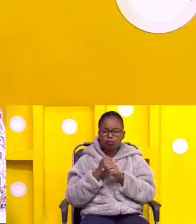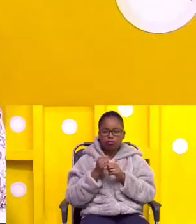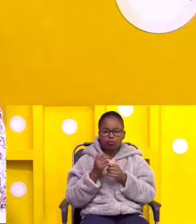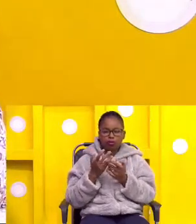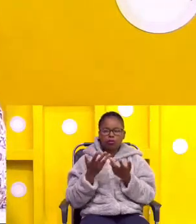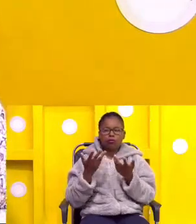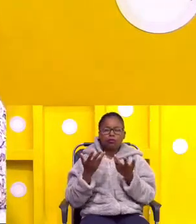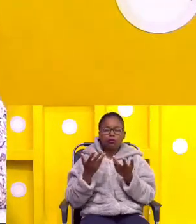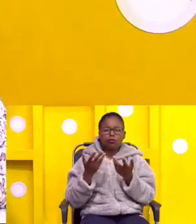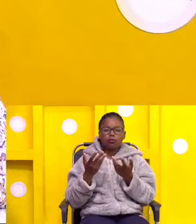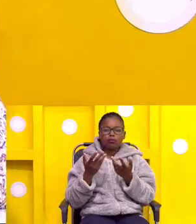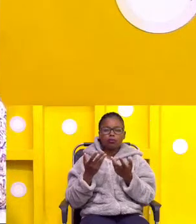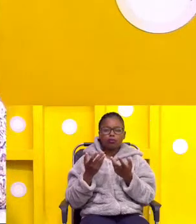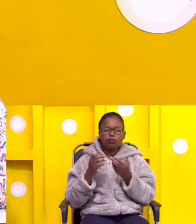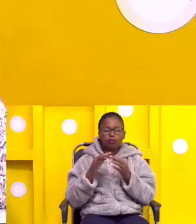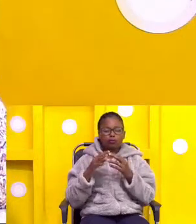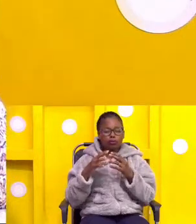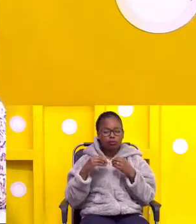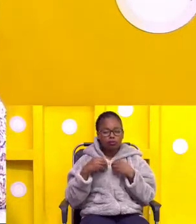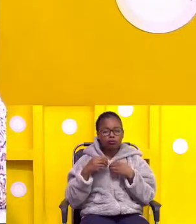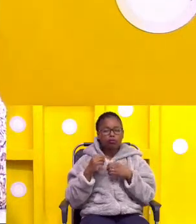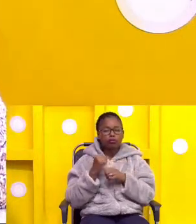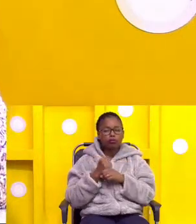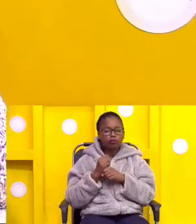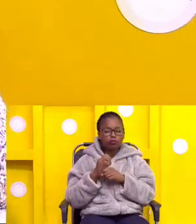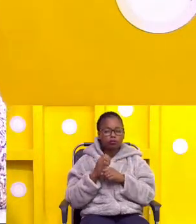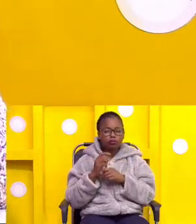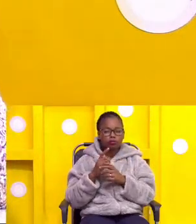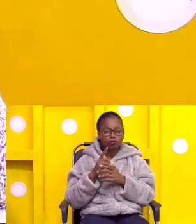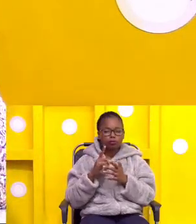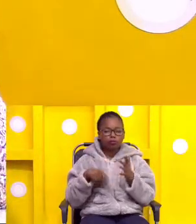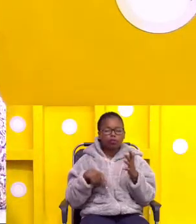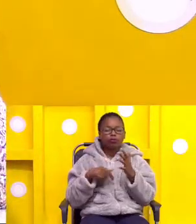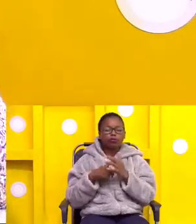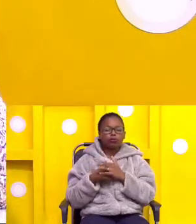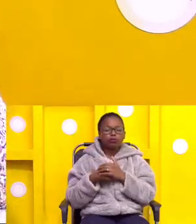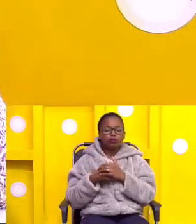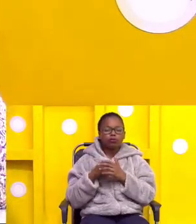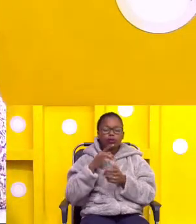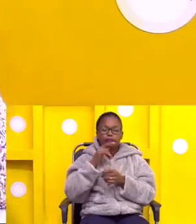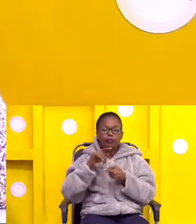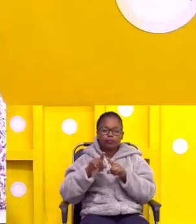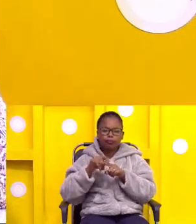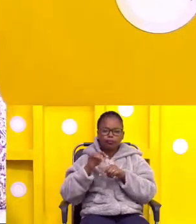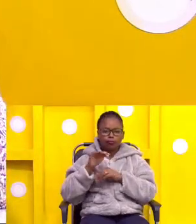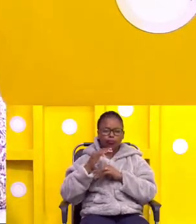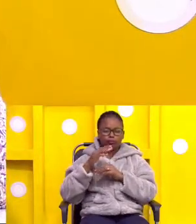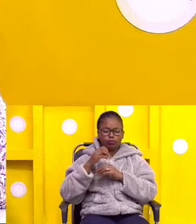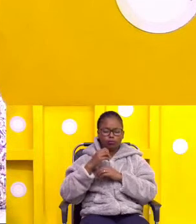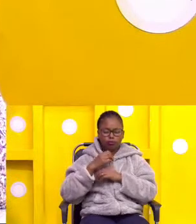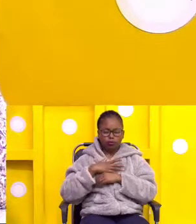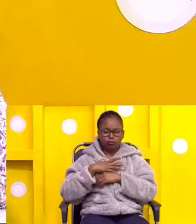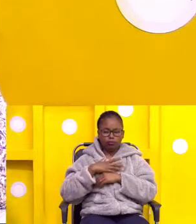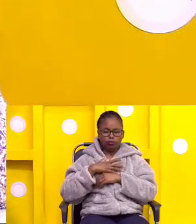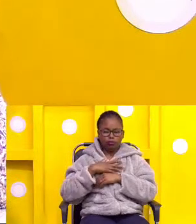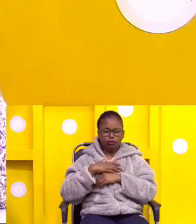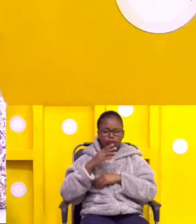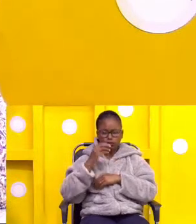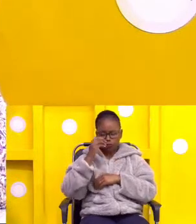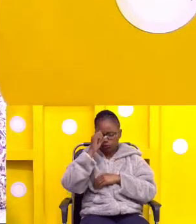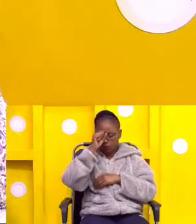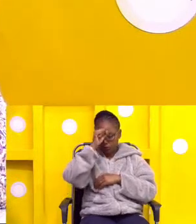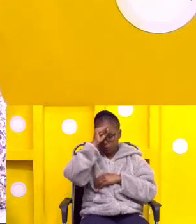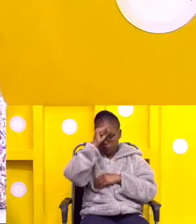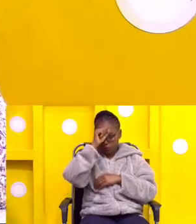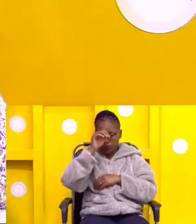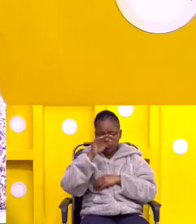hoera nä må he wä ra kana må ikare my brother akä rigwo ngai mwathani oririe atä rä rä kagä gä tarä kä rimå gä aku